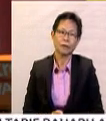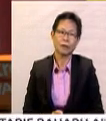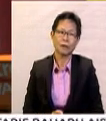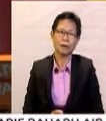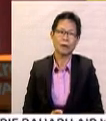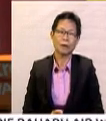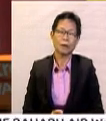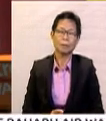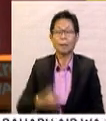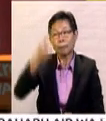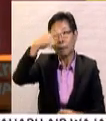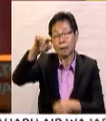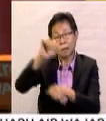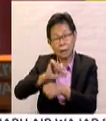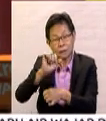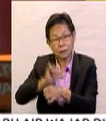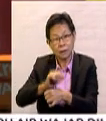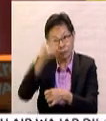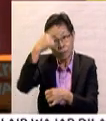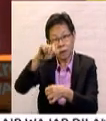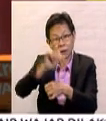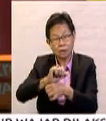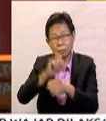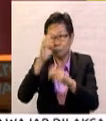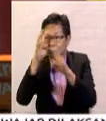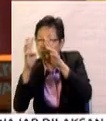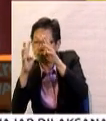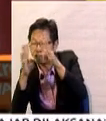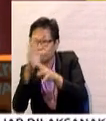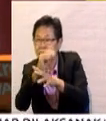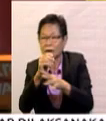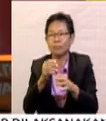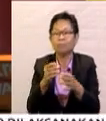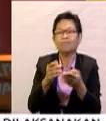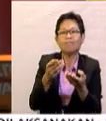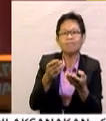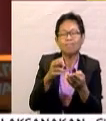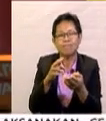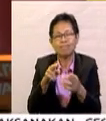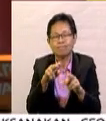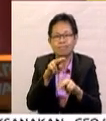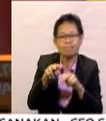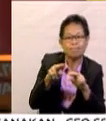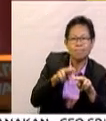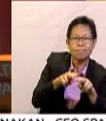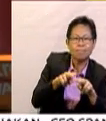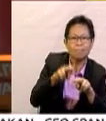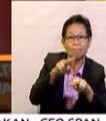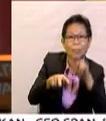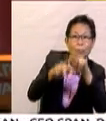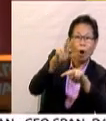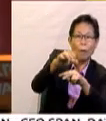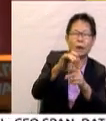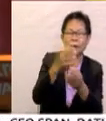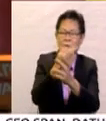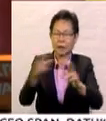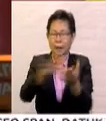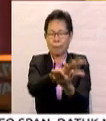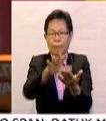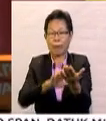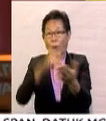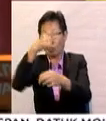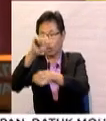Bagi kerja-kerja mereka bentuk, menjelia dan menyediakan pelan pembinaan untuk